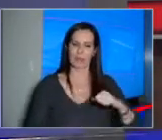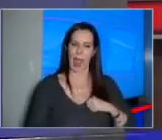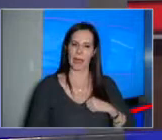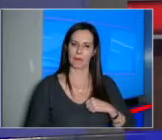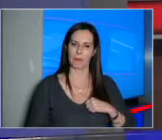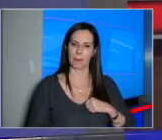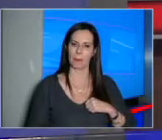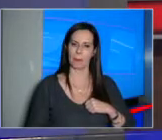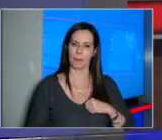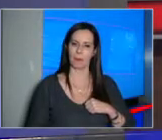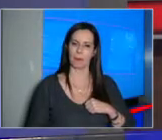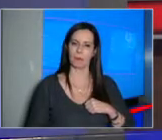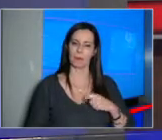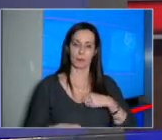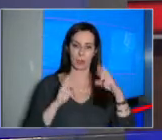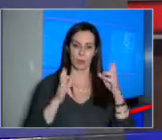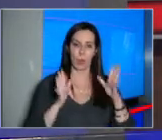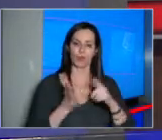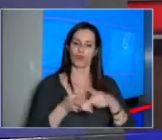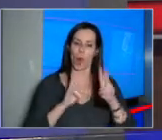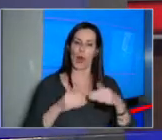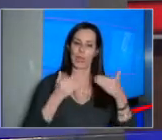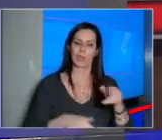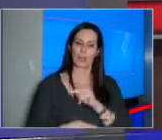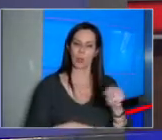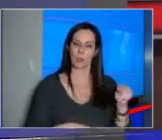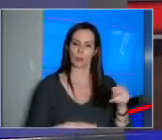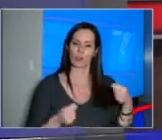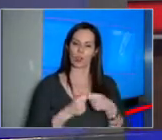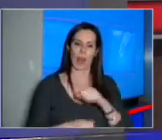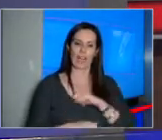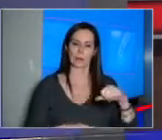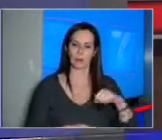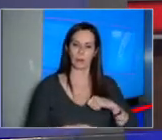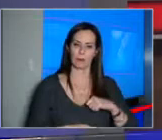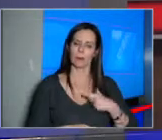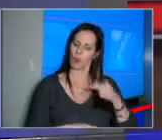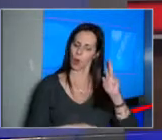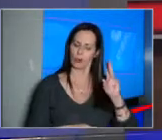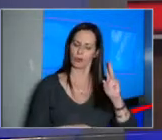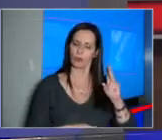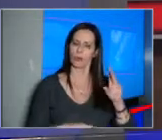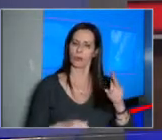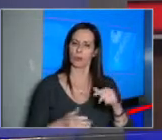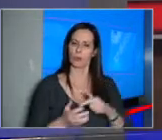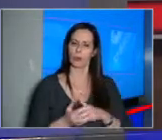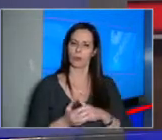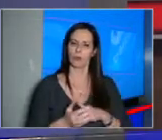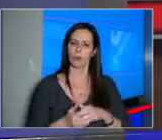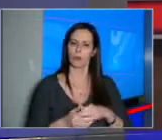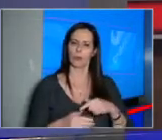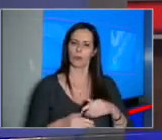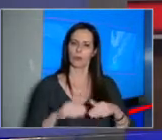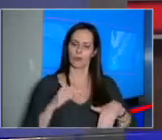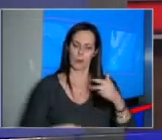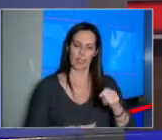למיניהם, התעשיינים. אני מקווה מאוד שנוכל לקדם את הנושאים האלה שנוגעים אליהם בצורה מסיבית יותר, עניינית יותר, בקדנציה הבאה